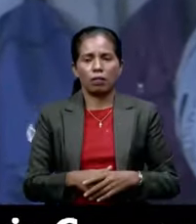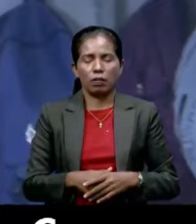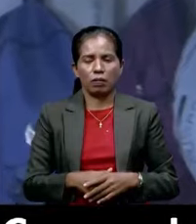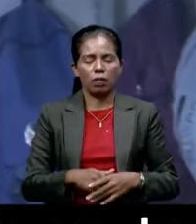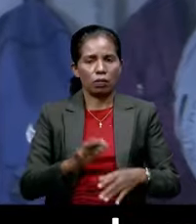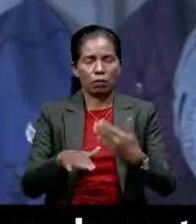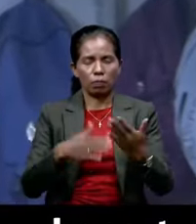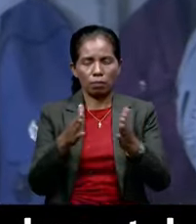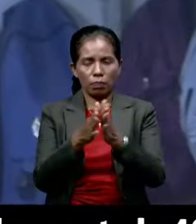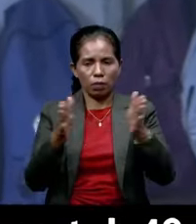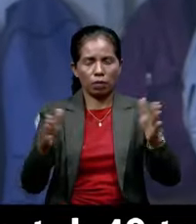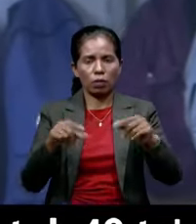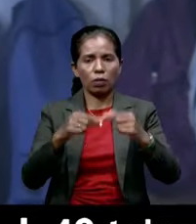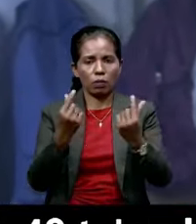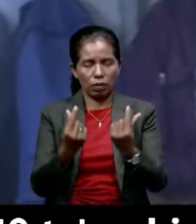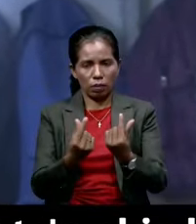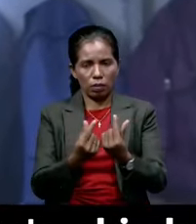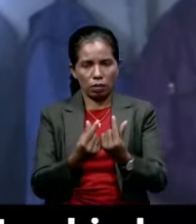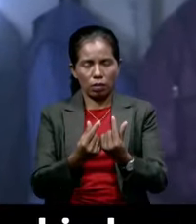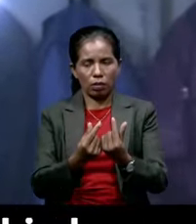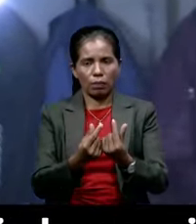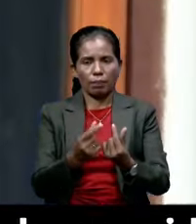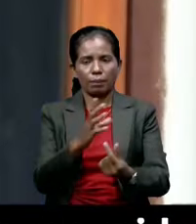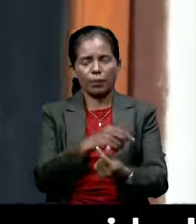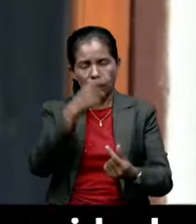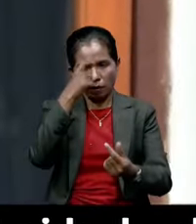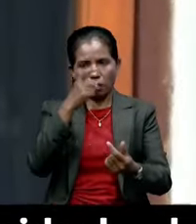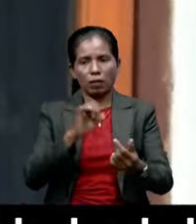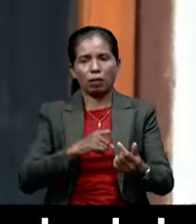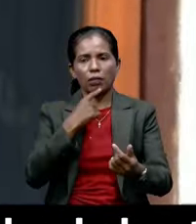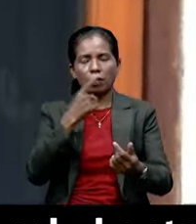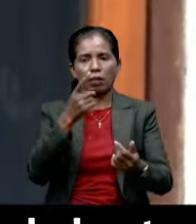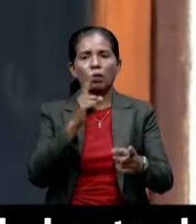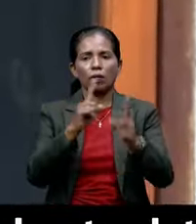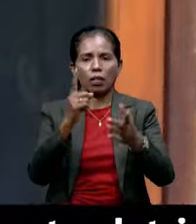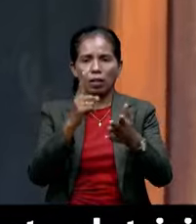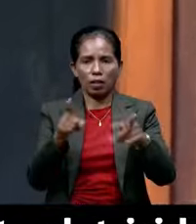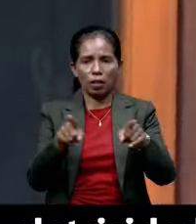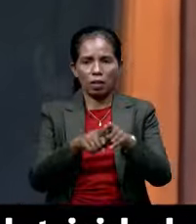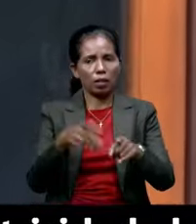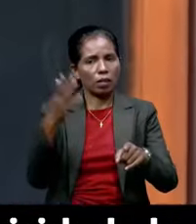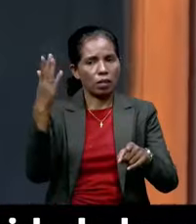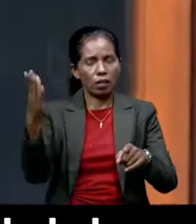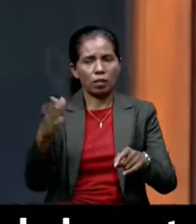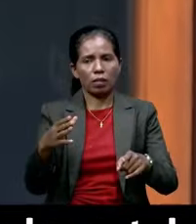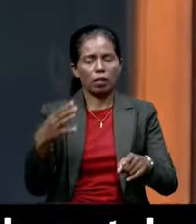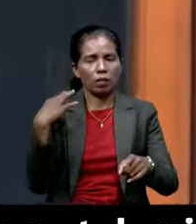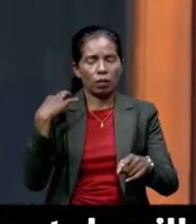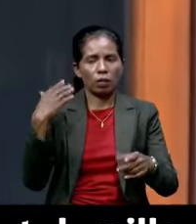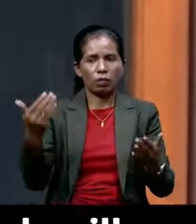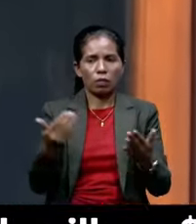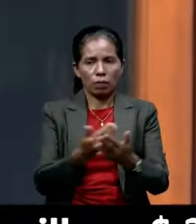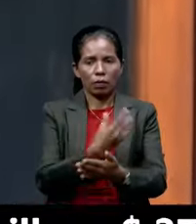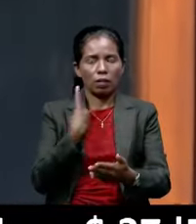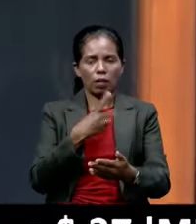geral atau enceran tama saya ma kulian sane iha ropa fon sapato fon